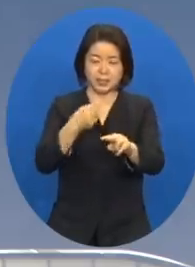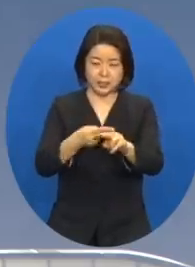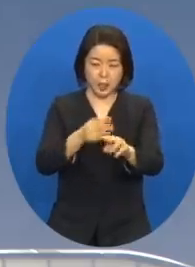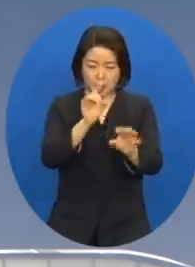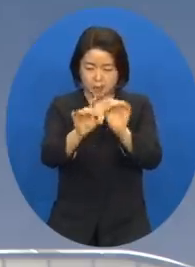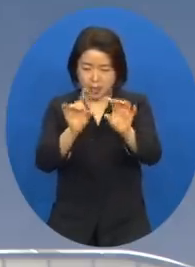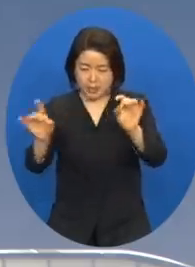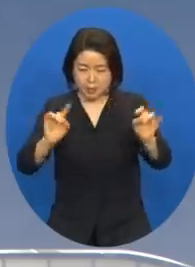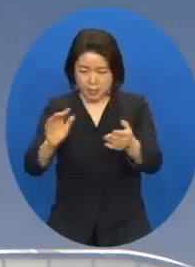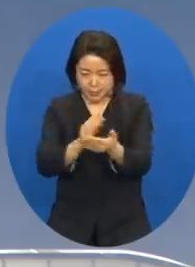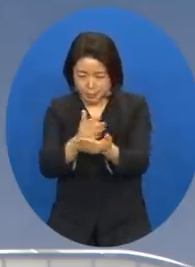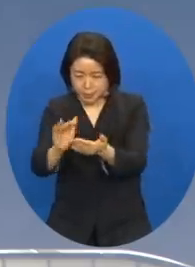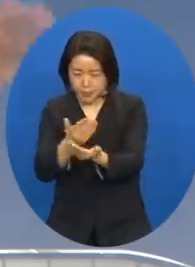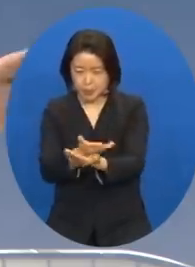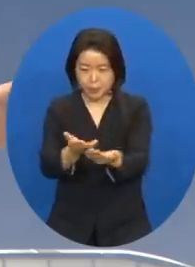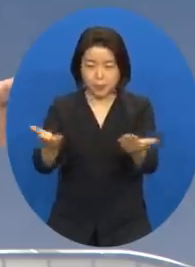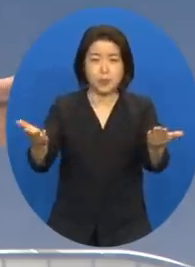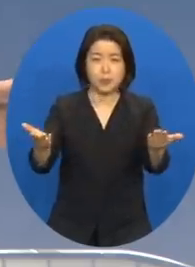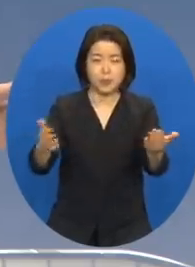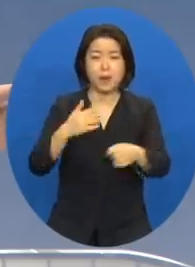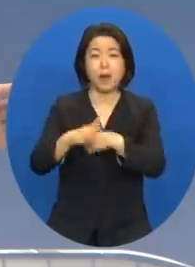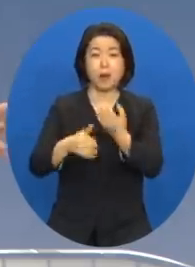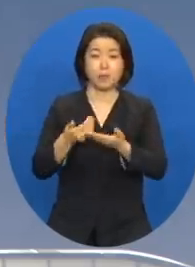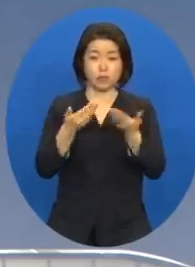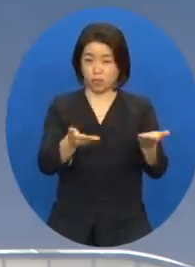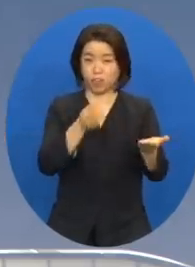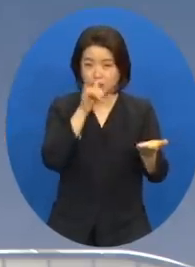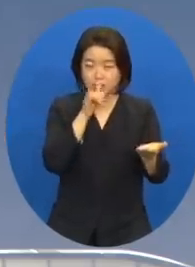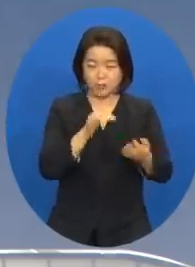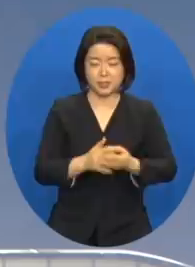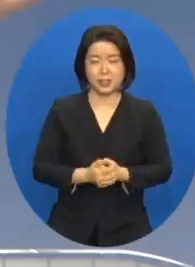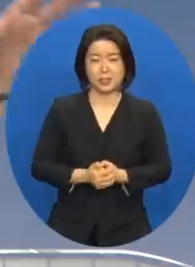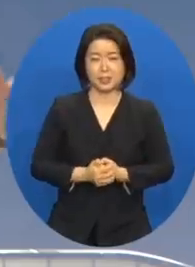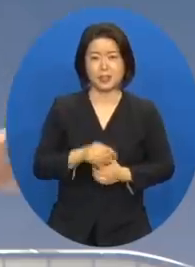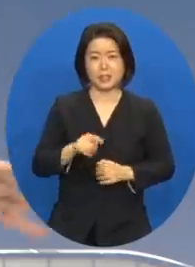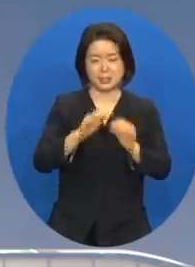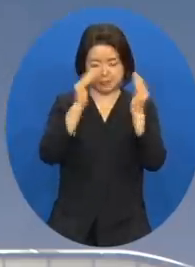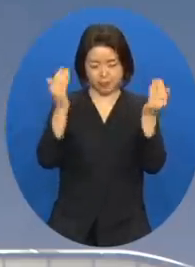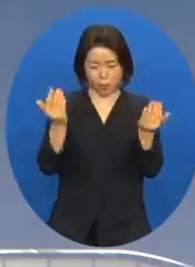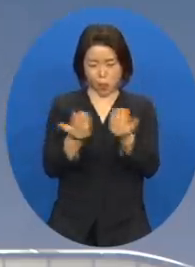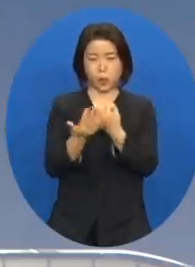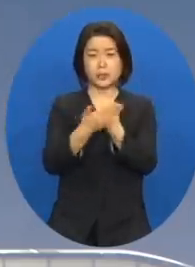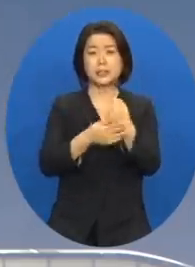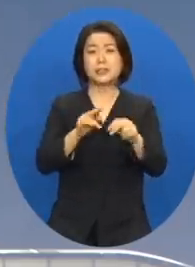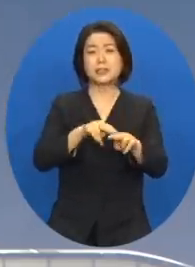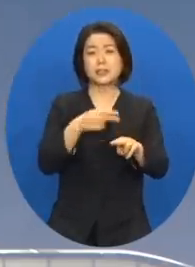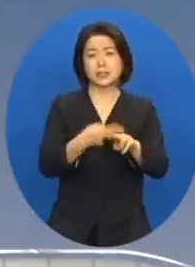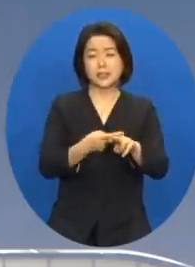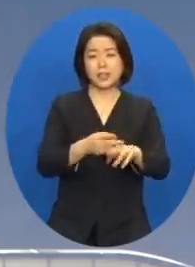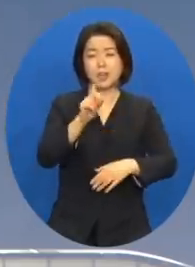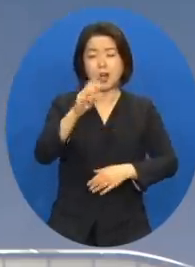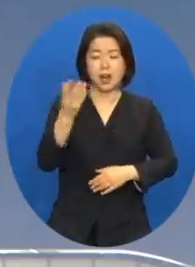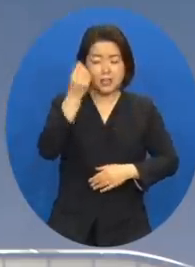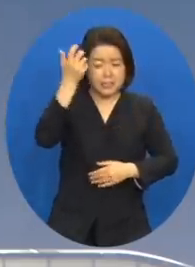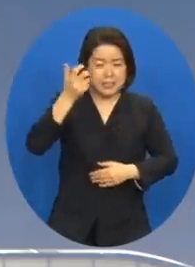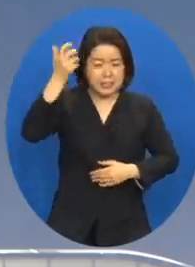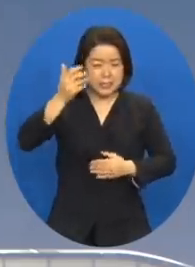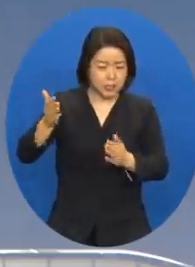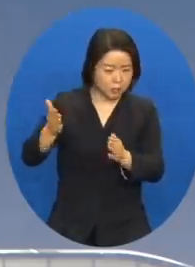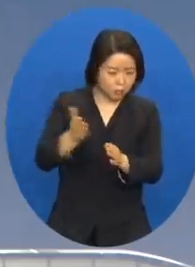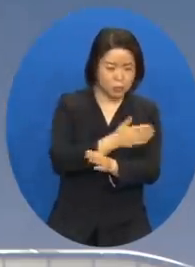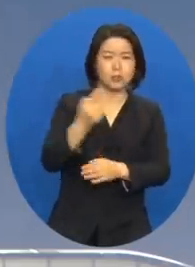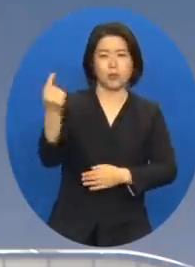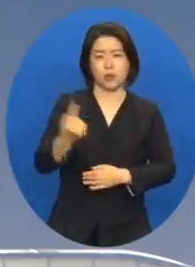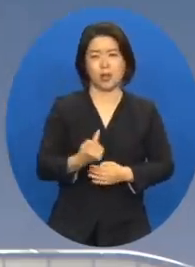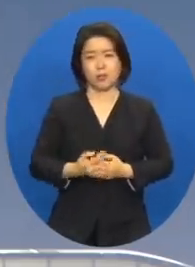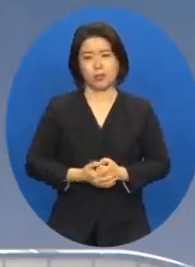성도들에게 골고루 하나님이 주신다는 거죠. 그런데 이 모든 은사는 다 한 성령님으로부터 온 겁니다.